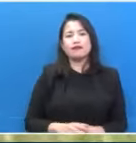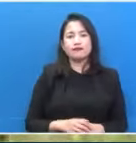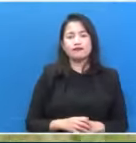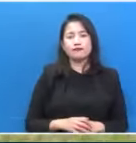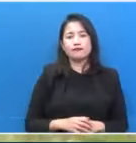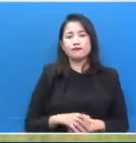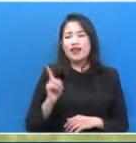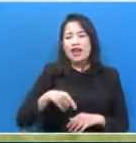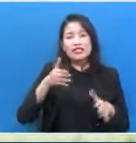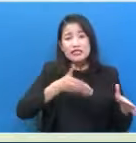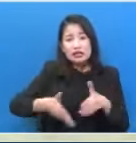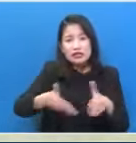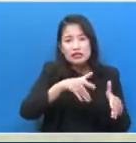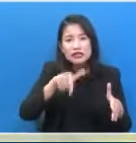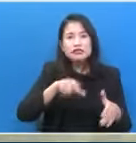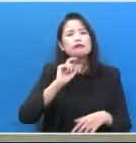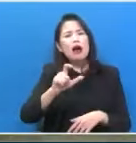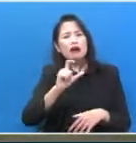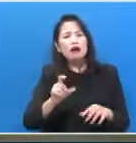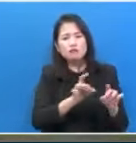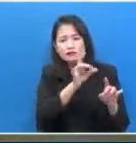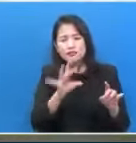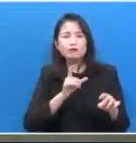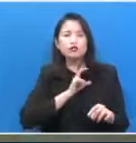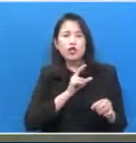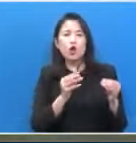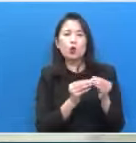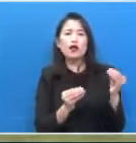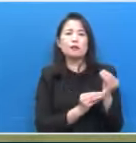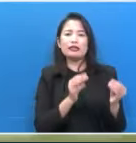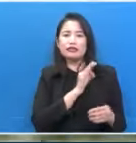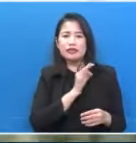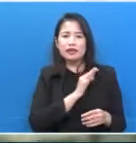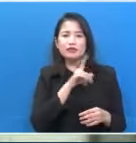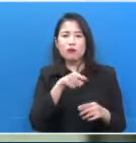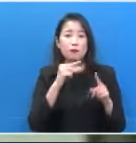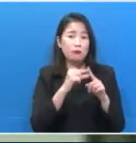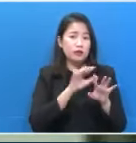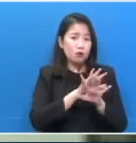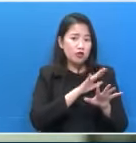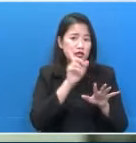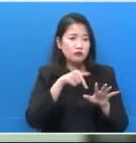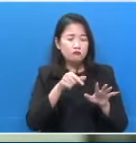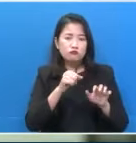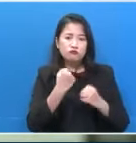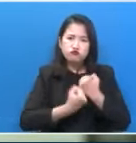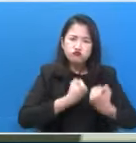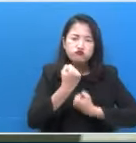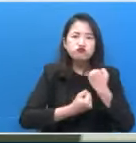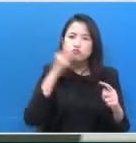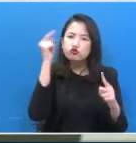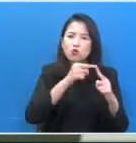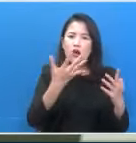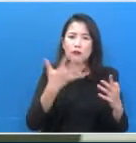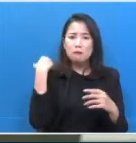dan cara digodok para bakal capres dan parpol yang mengusungnya dengan tujuan memenangkan kontestasi.